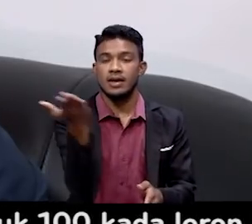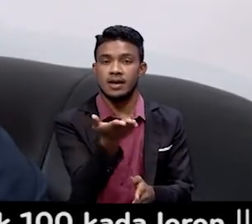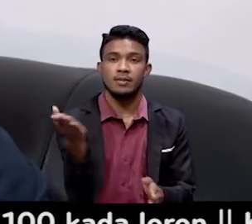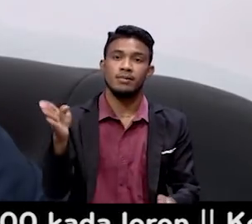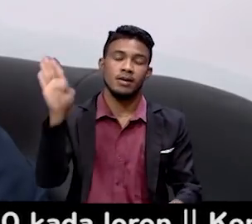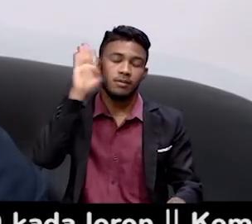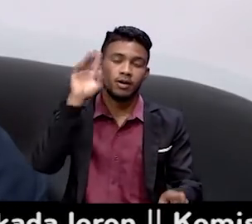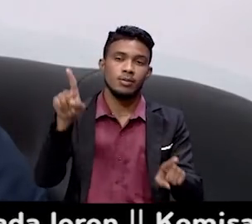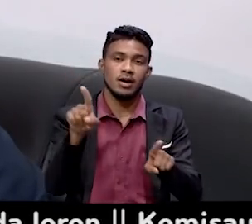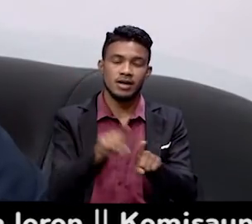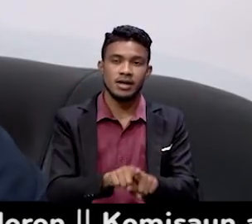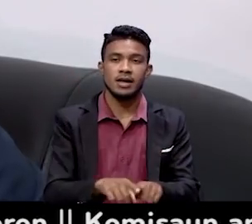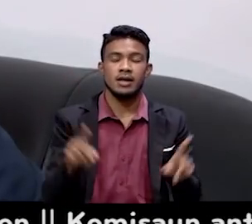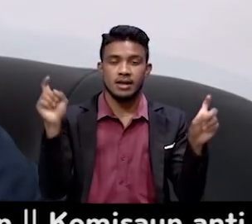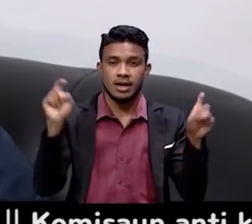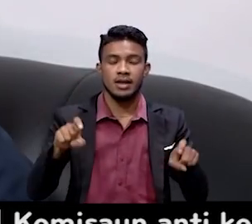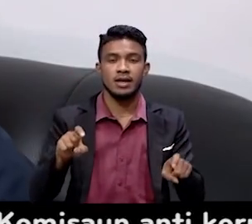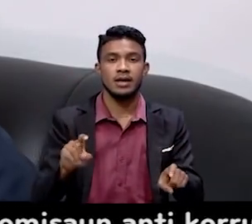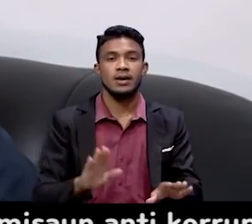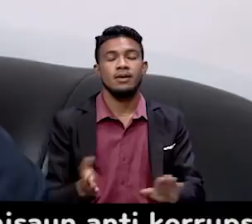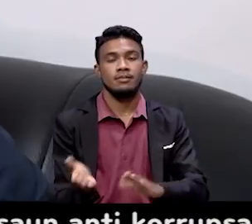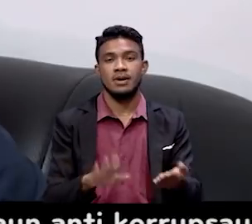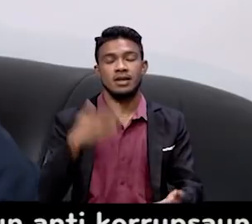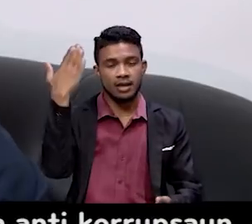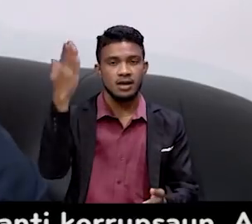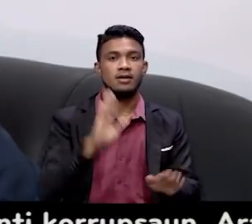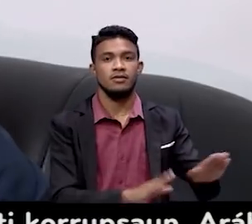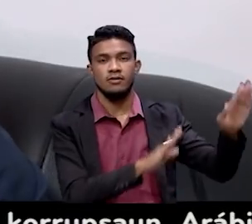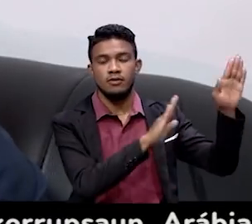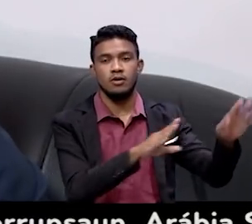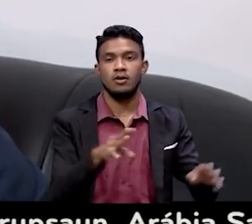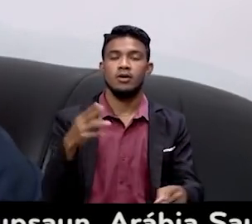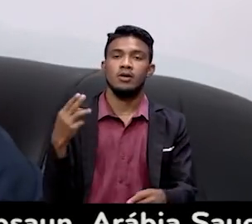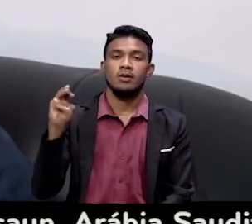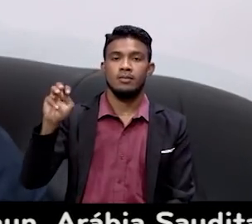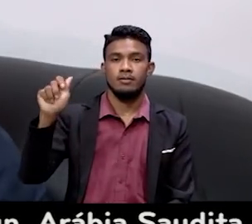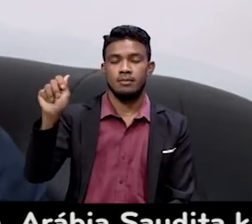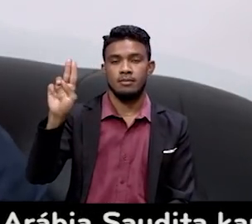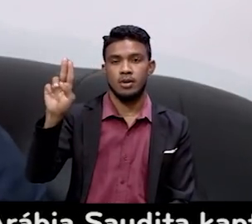ten ke mate iha foho maubere hau rasik